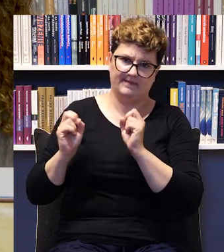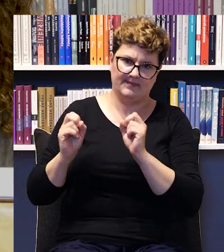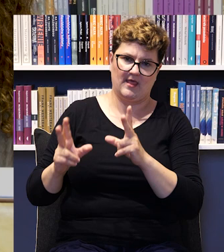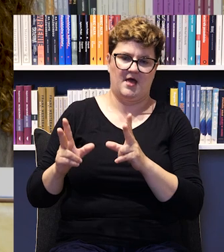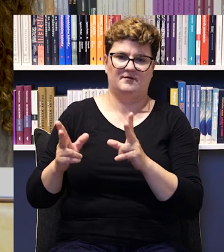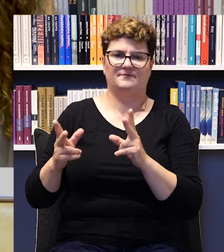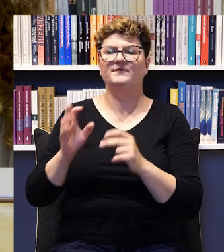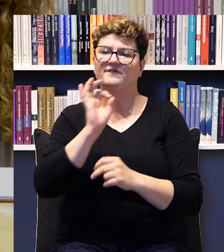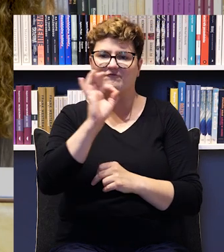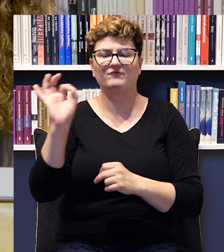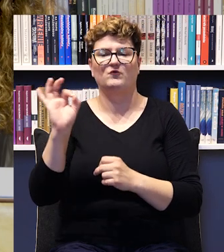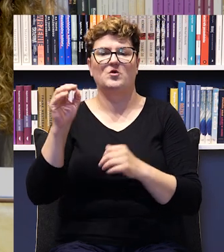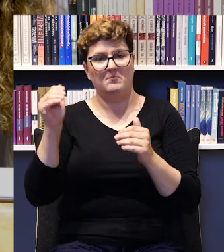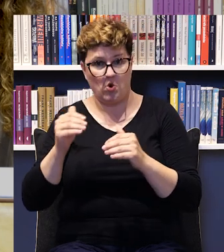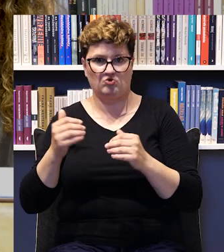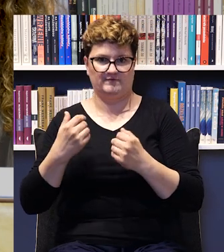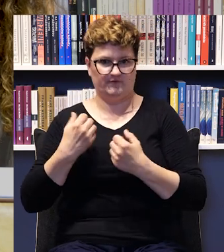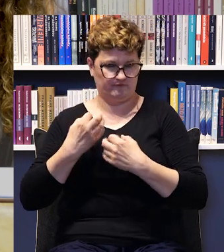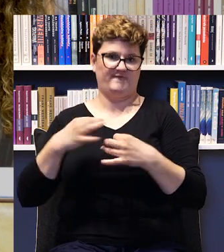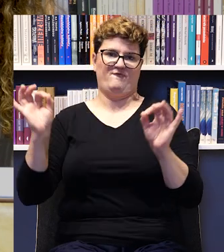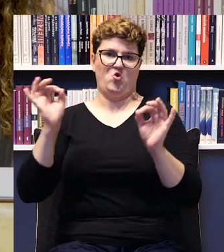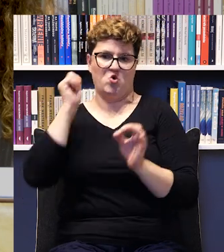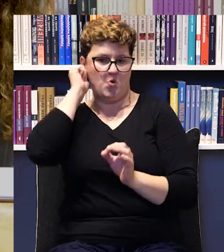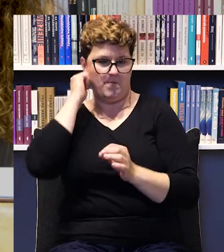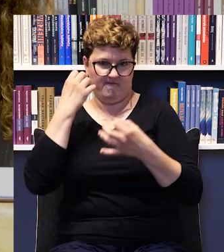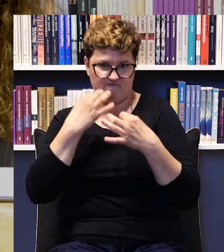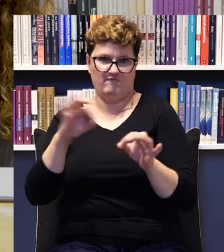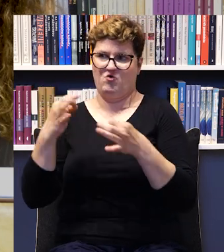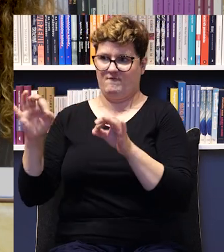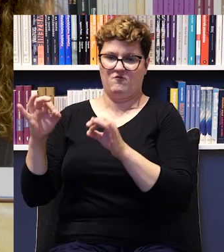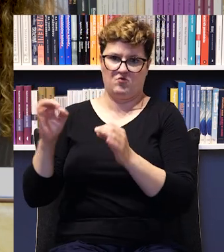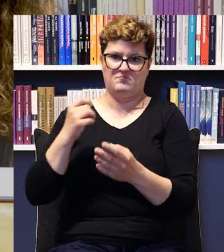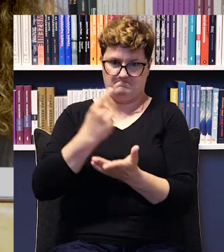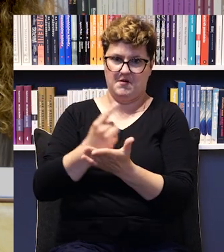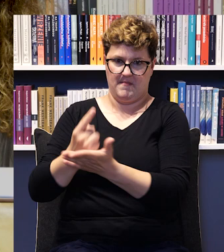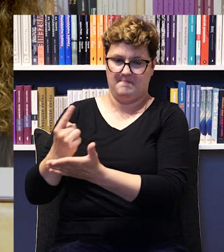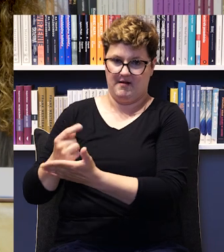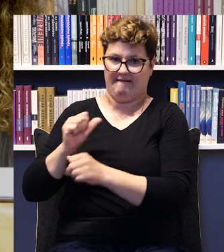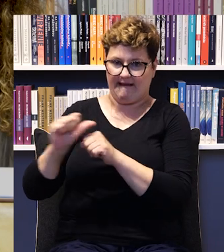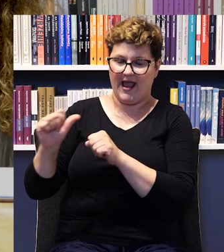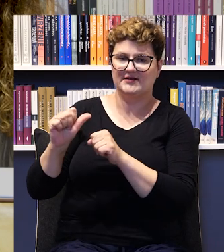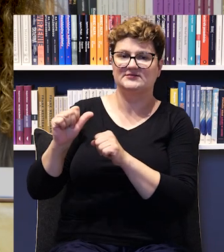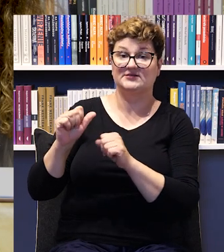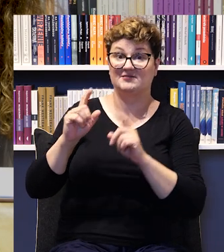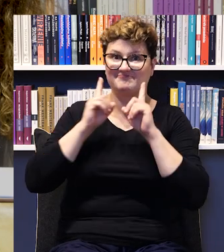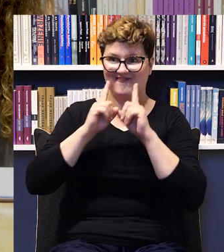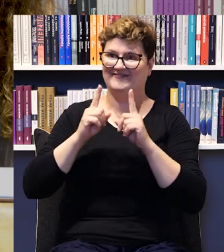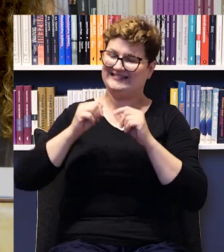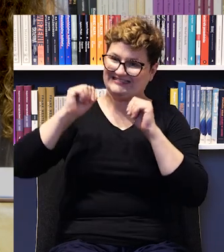ten potencjał emancypacyjny istnieje, prawda, to nie jest jakaś inherentna